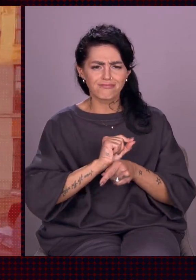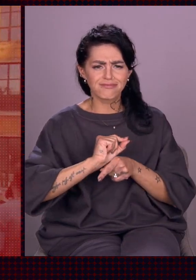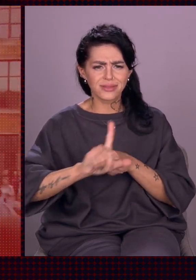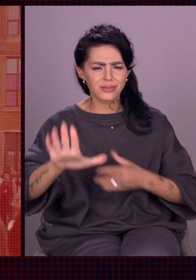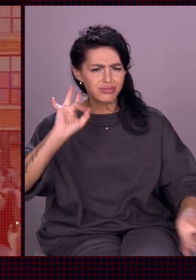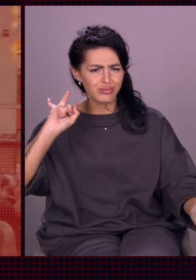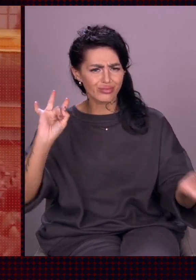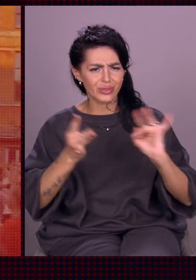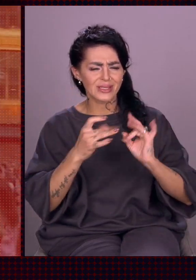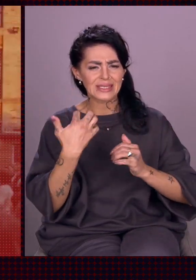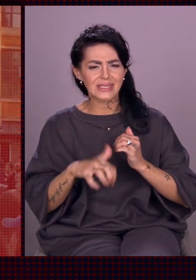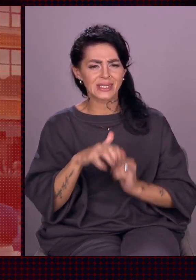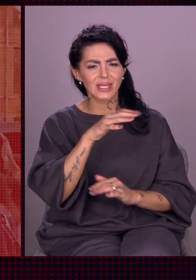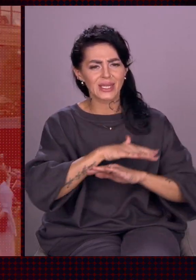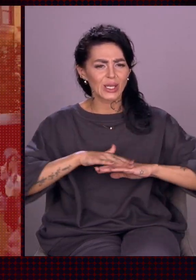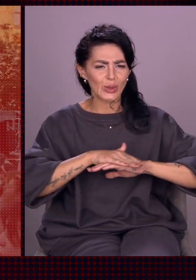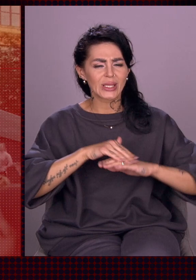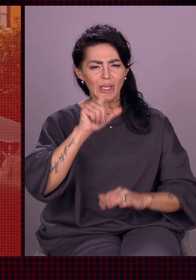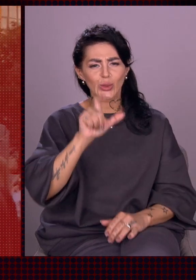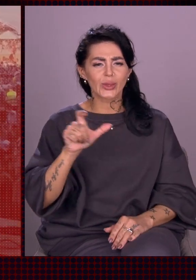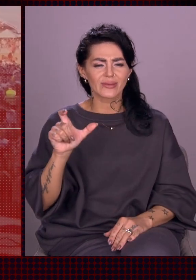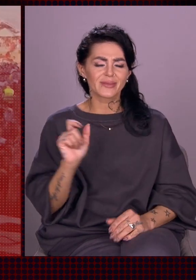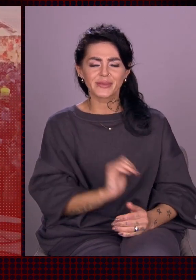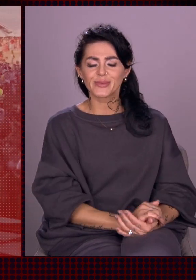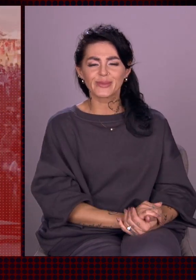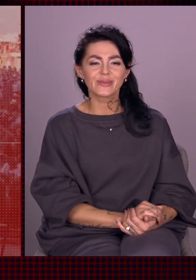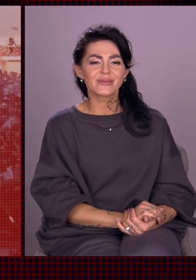Такі! Такі!